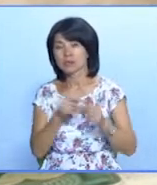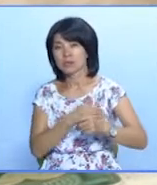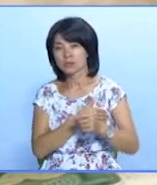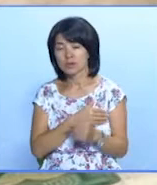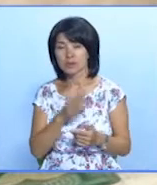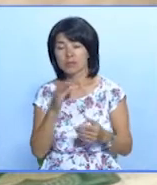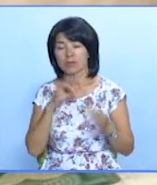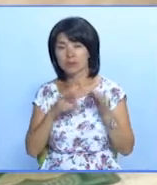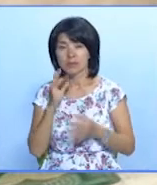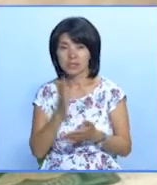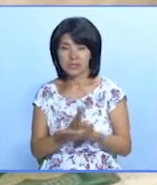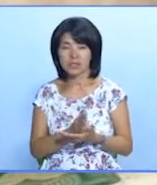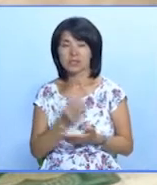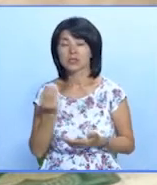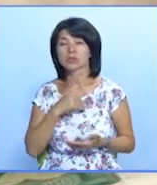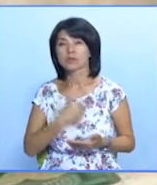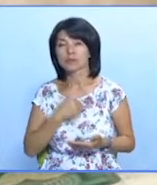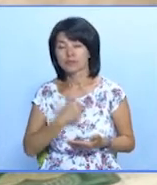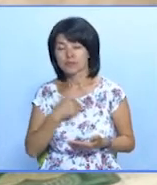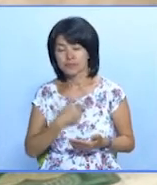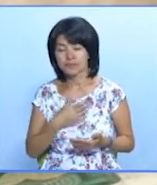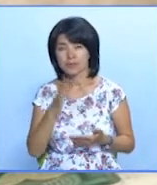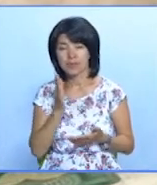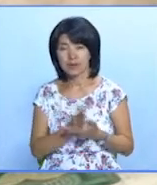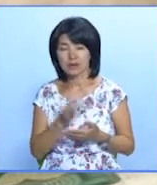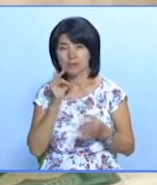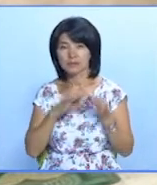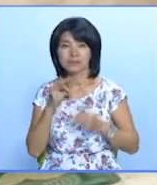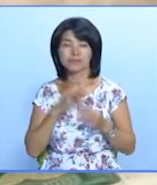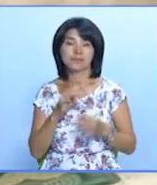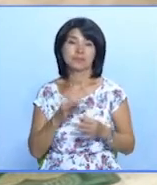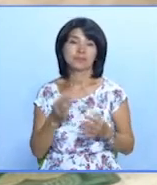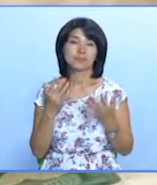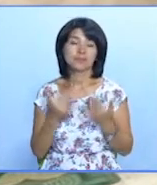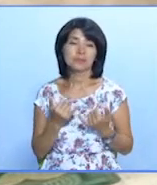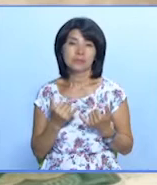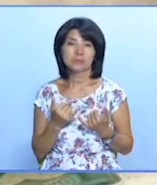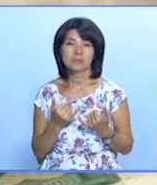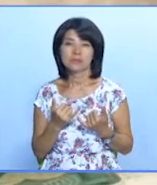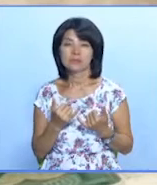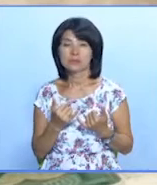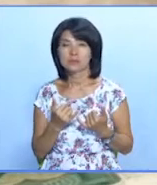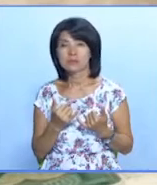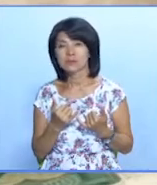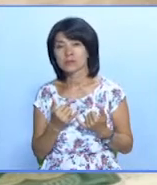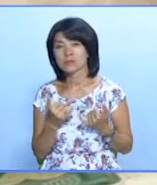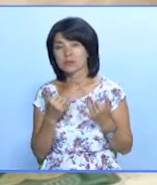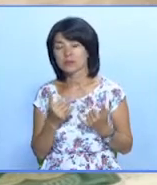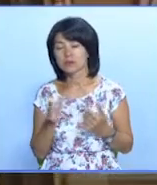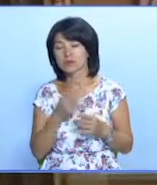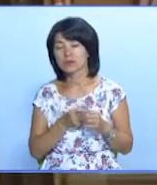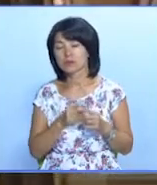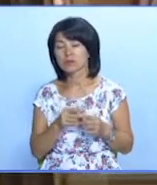Жөтелге қарсы сироптар да бар екен. Неке енді істеп жатқан істің неке нәтижесі болып